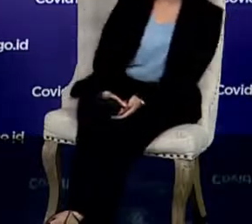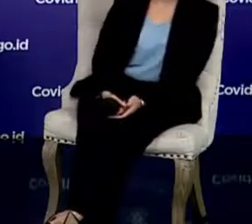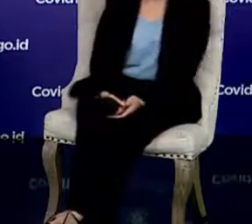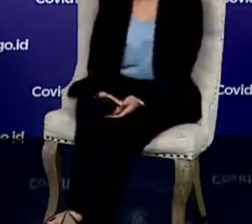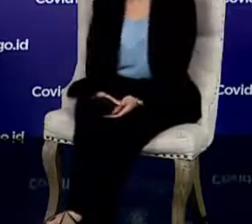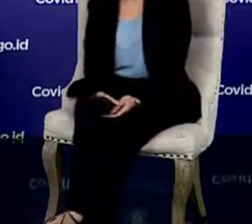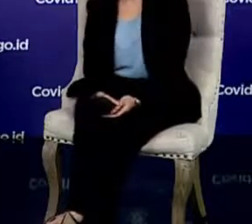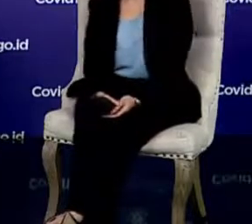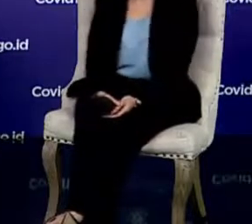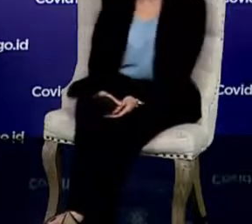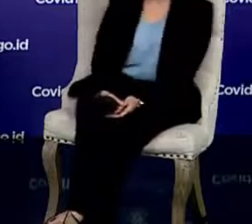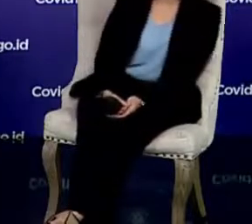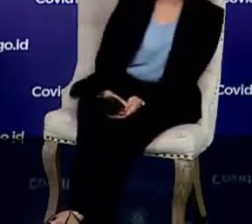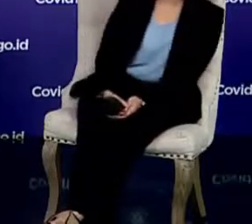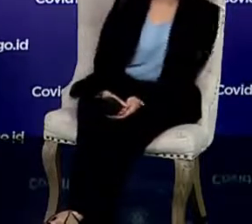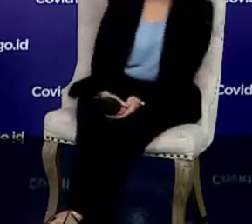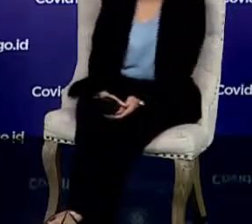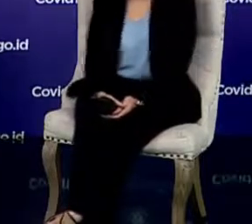tanya?